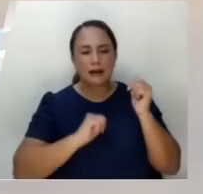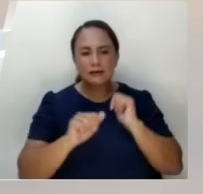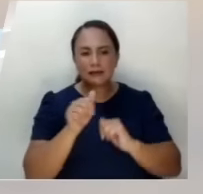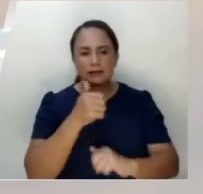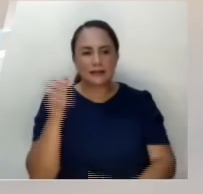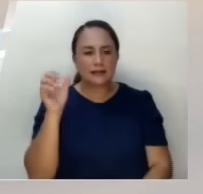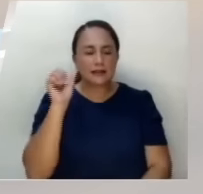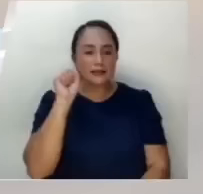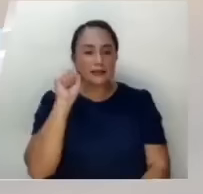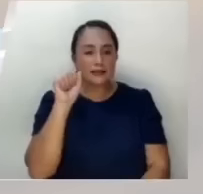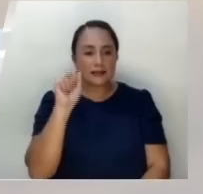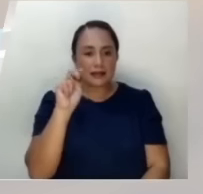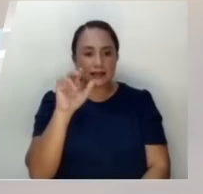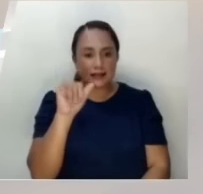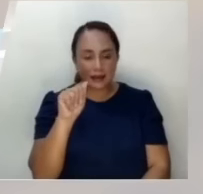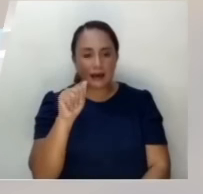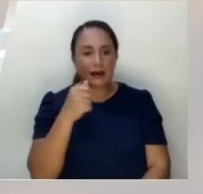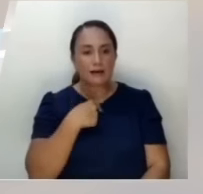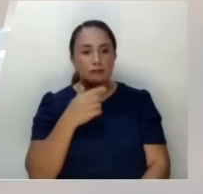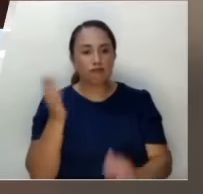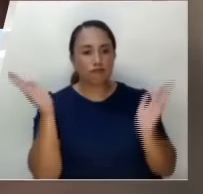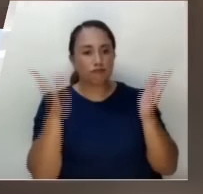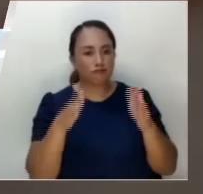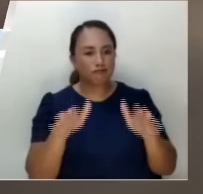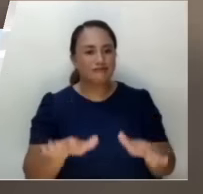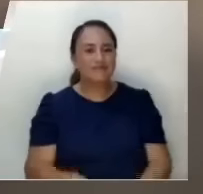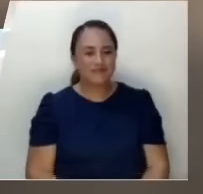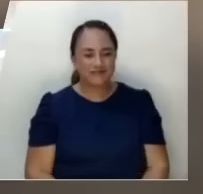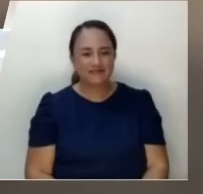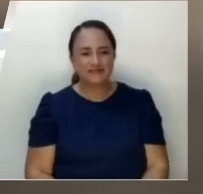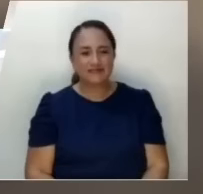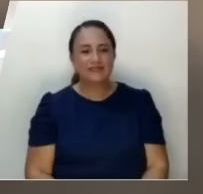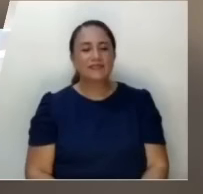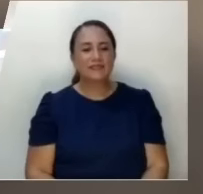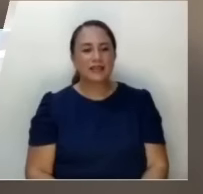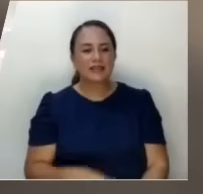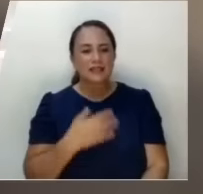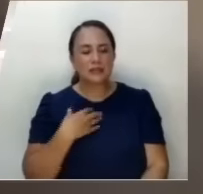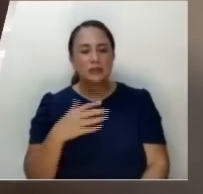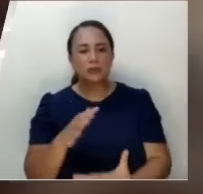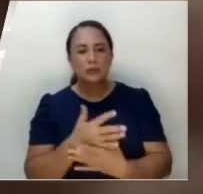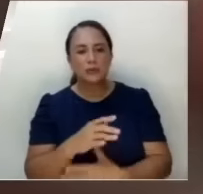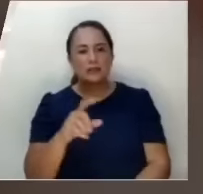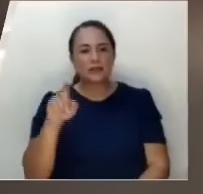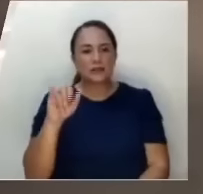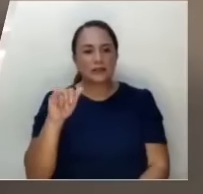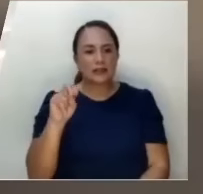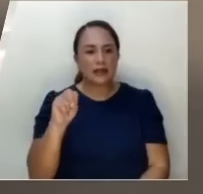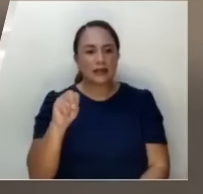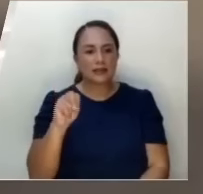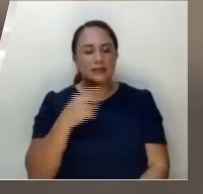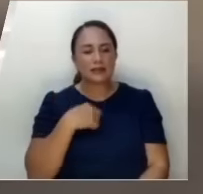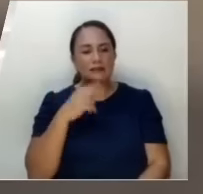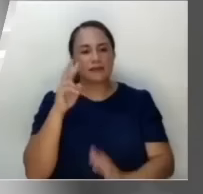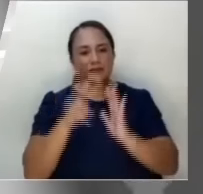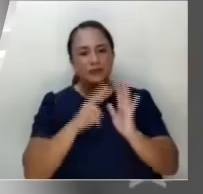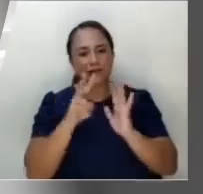naman ang kanyang curves. At nag-share si Cian Lim ng isang funny video sa kanyang